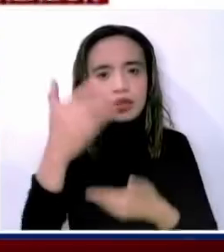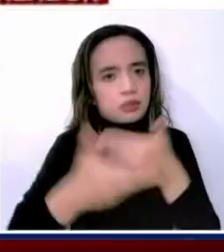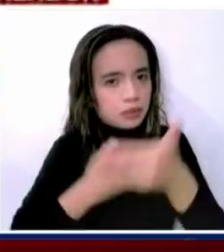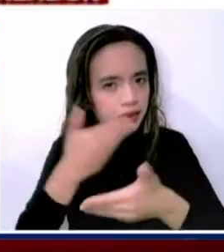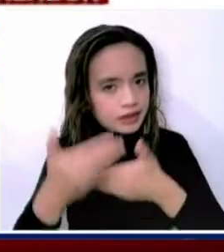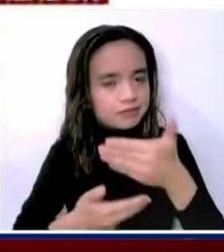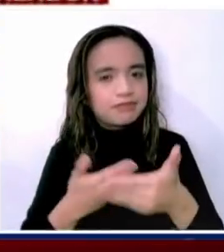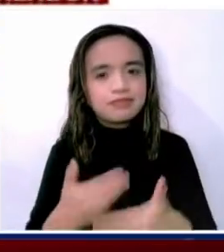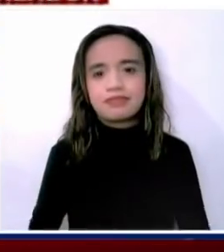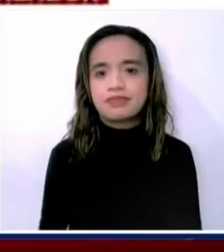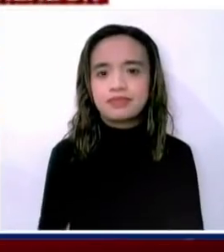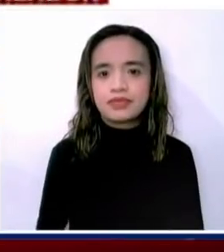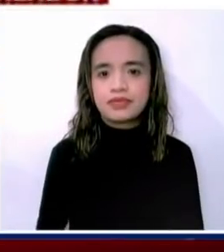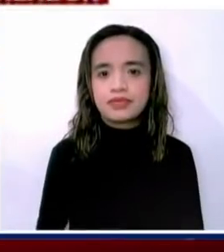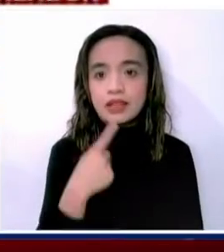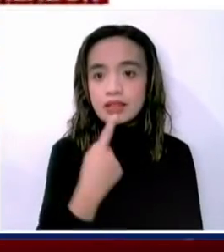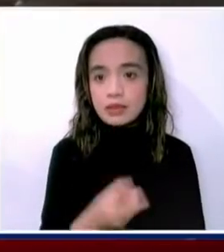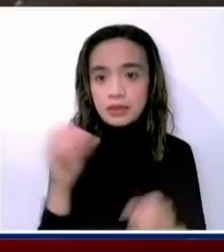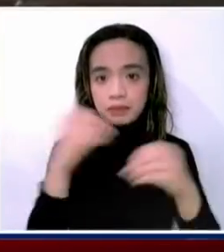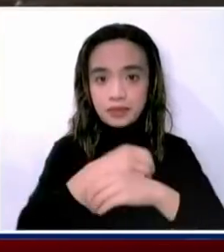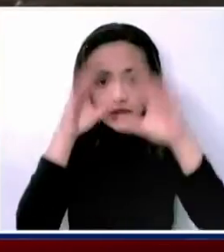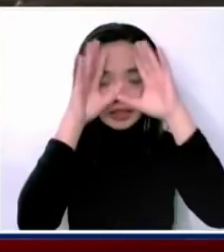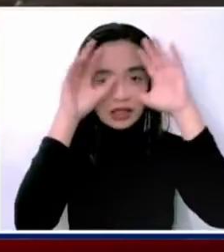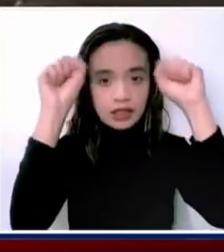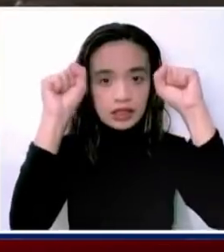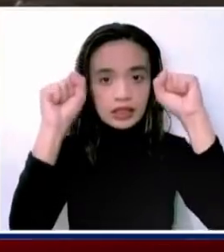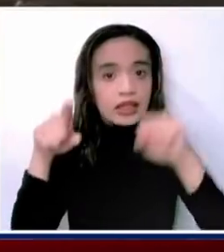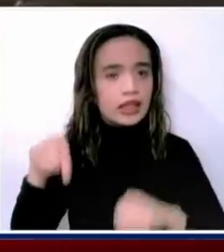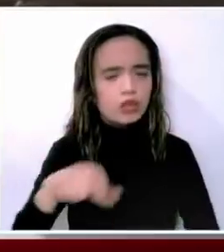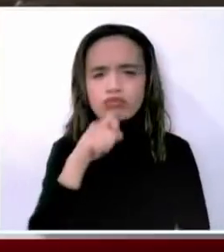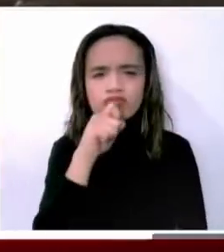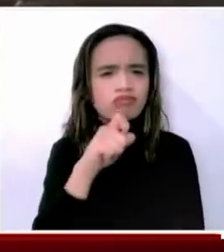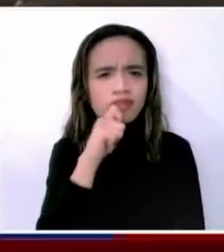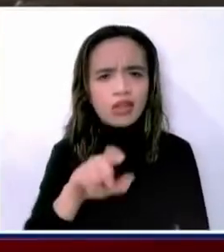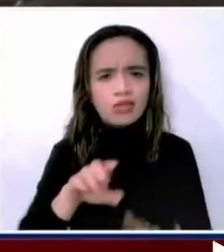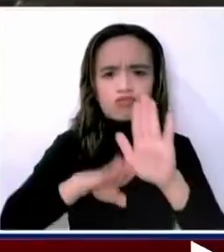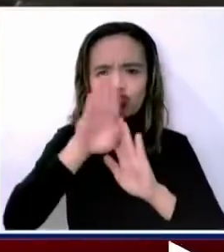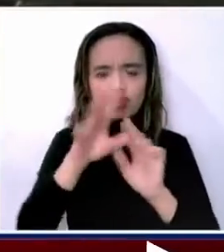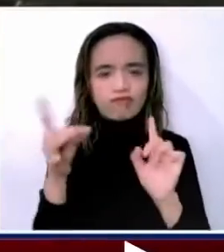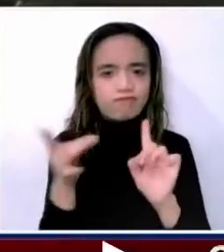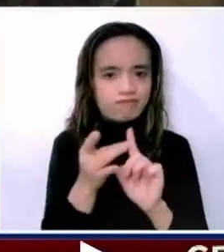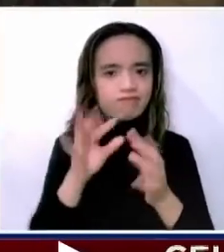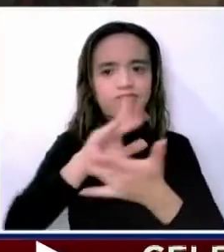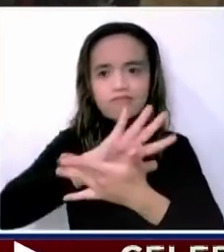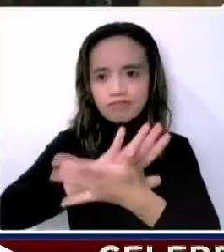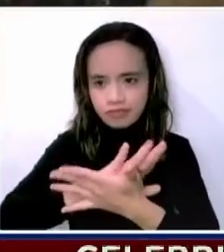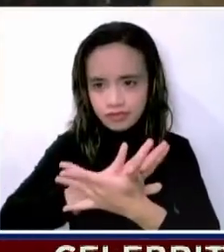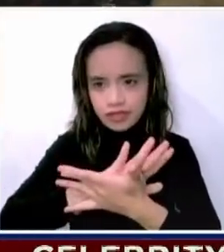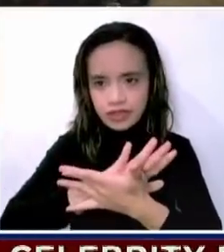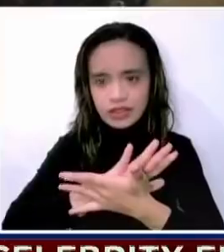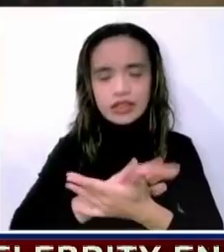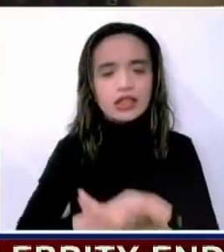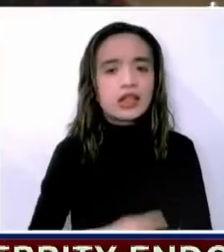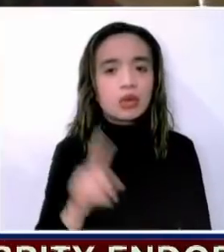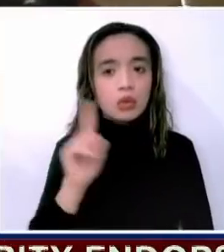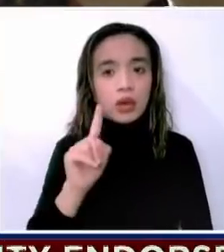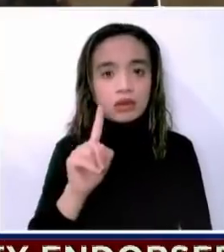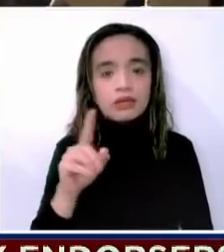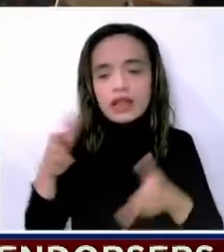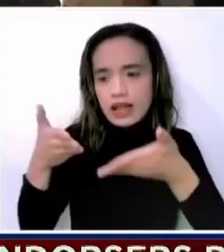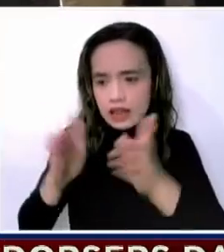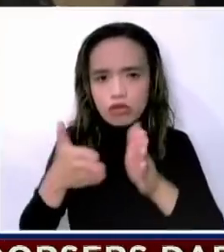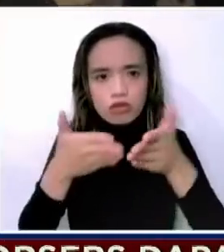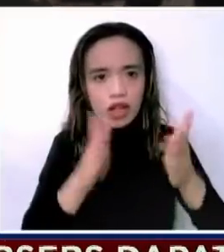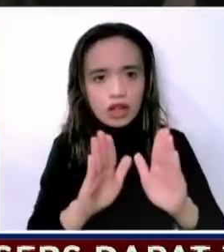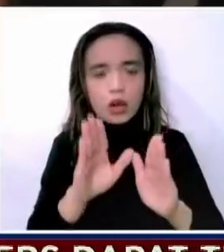along. Ayon naman sa palasyo, hindi magdudulot ng panibagong surge ng mga kaso ng COVID-19 ang pagpayag sa pagpasok ng